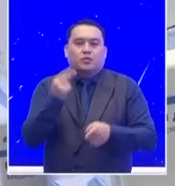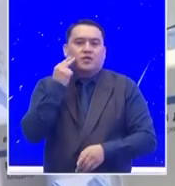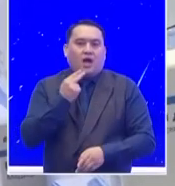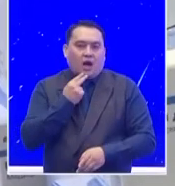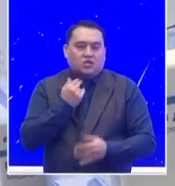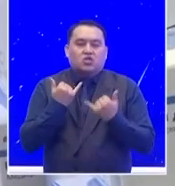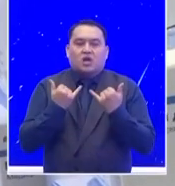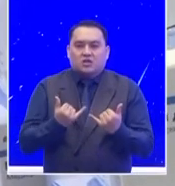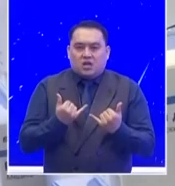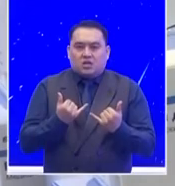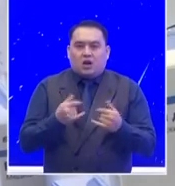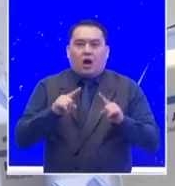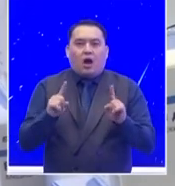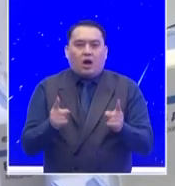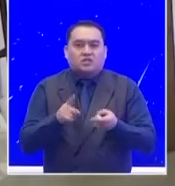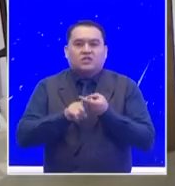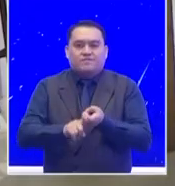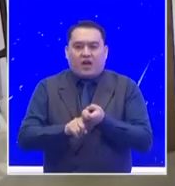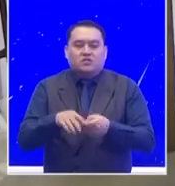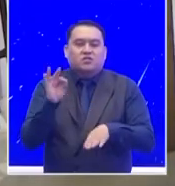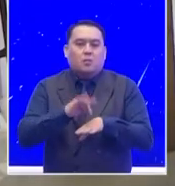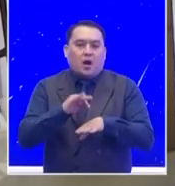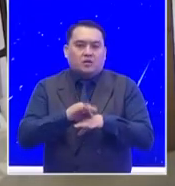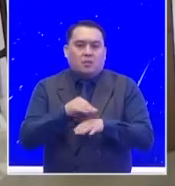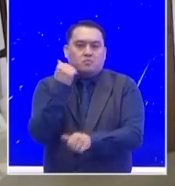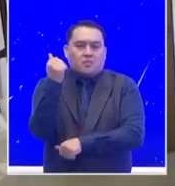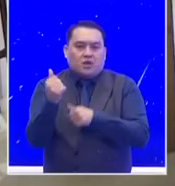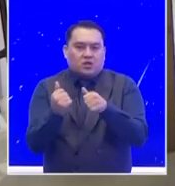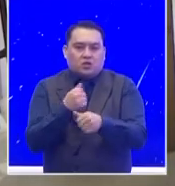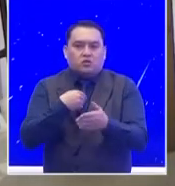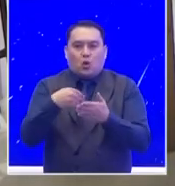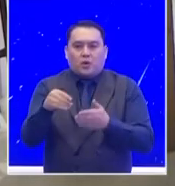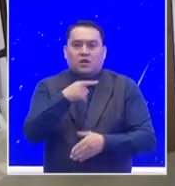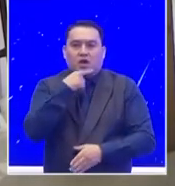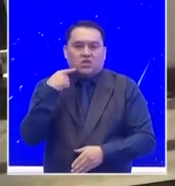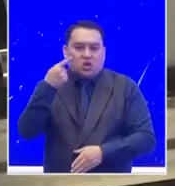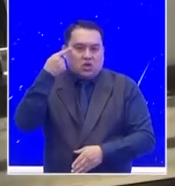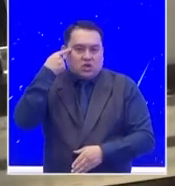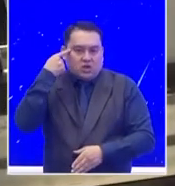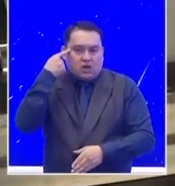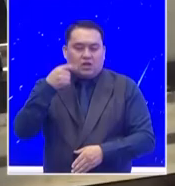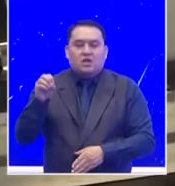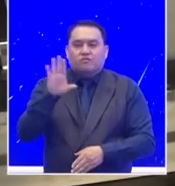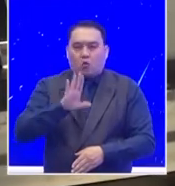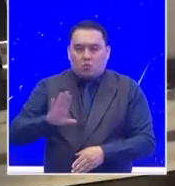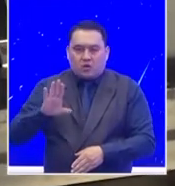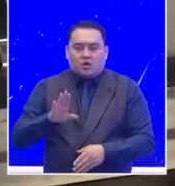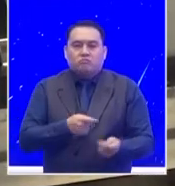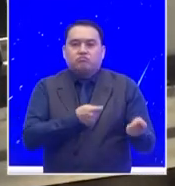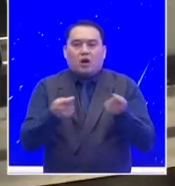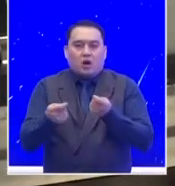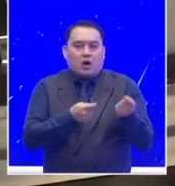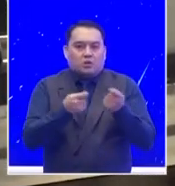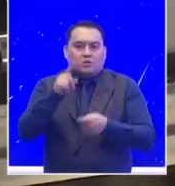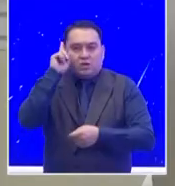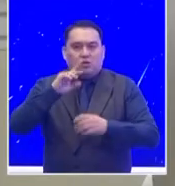Китая. Но сейчас из-за ограничений, связанных с эпидемией, материалы закупаются в России, Кыргызстане и странах Европы. Поставщики сырья,